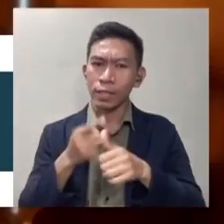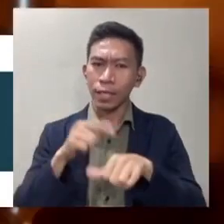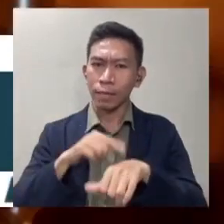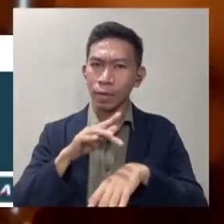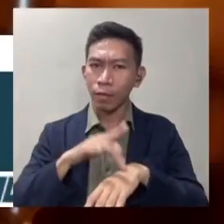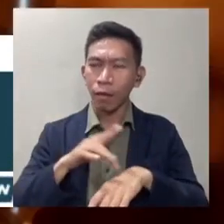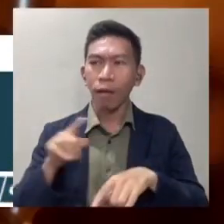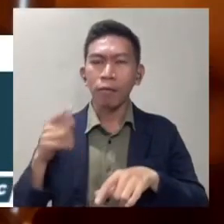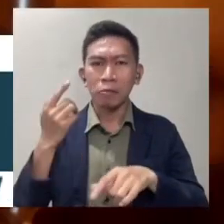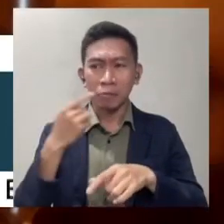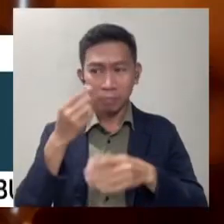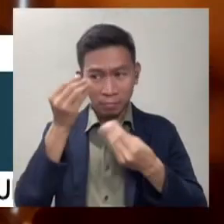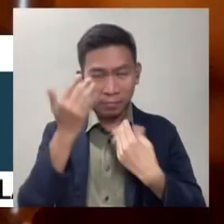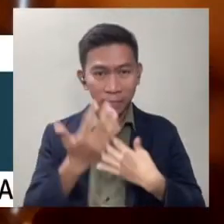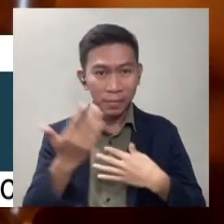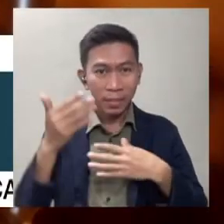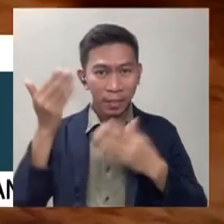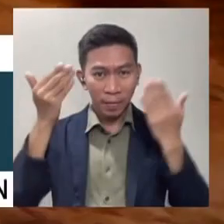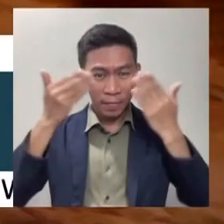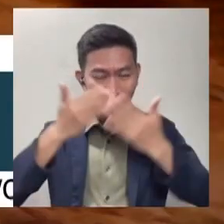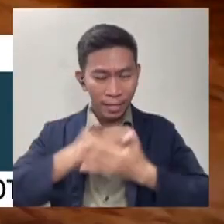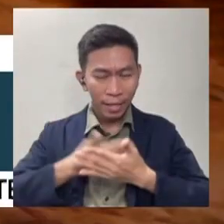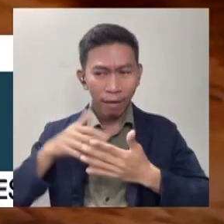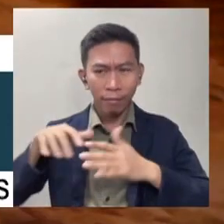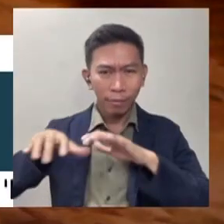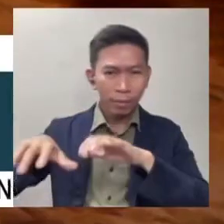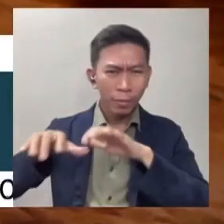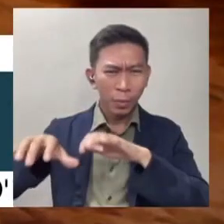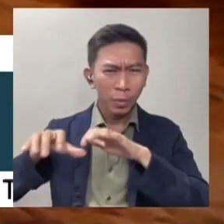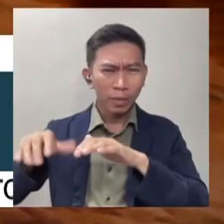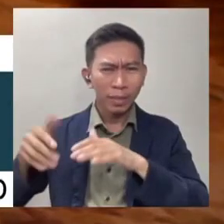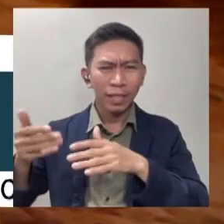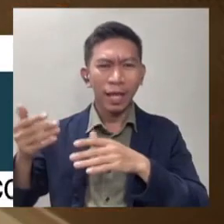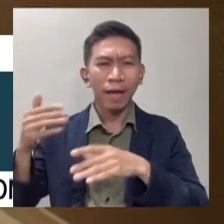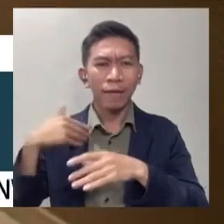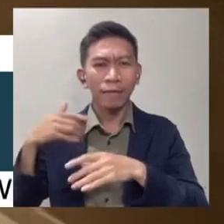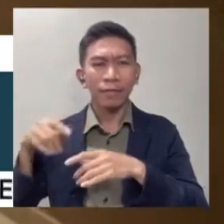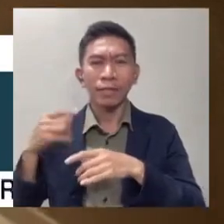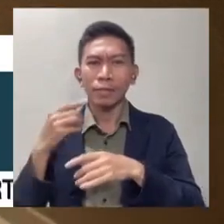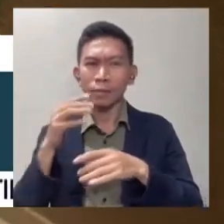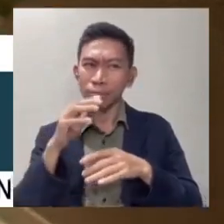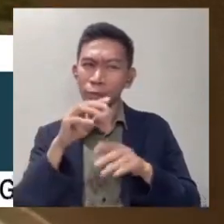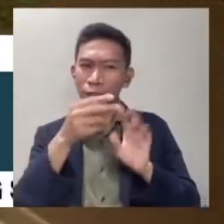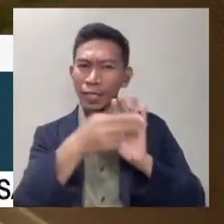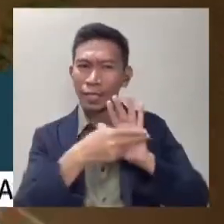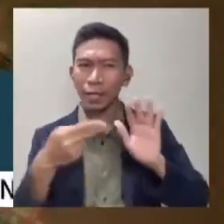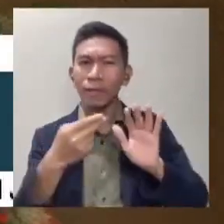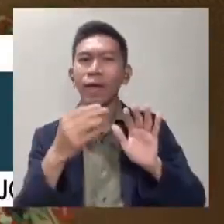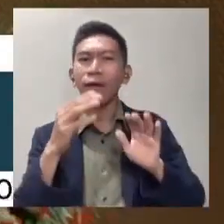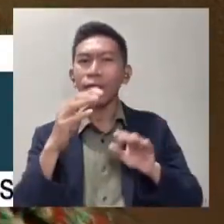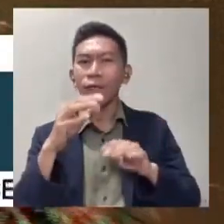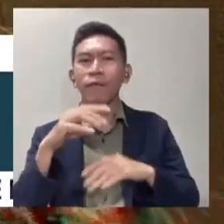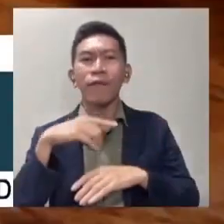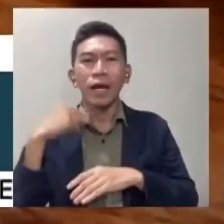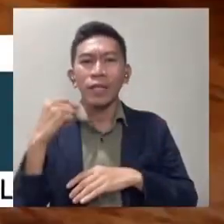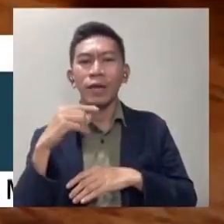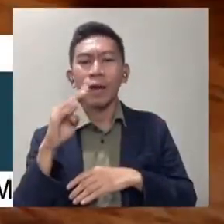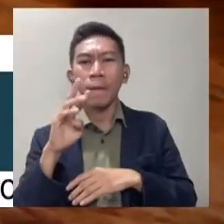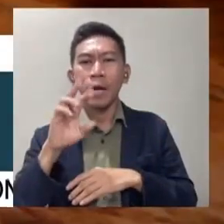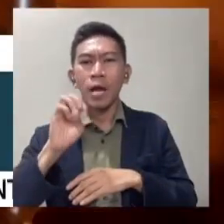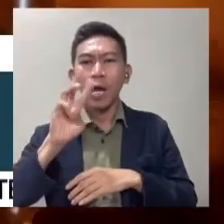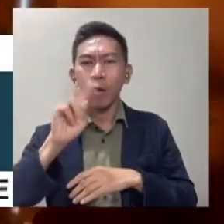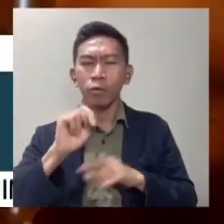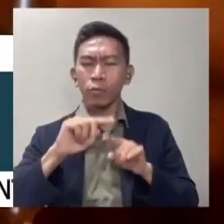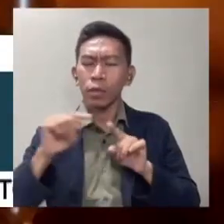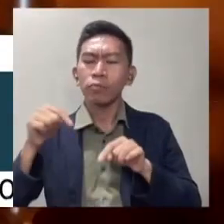may dumadating na ginigising sila, na ang tawag nila si Father Brown. Nung tinignan namin ang kasaysayan dito sa